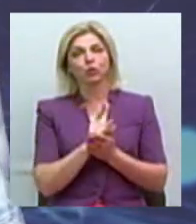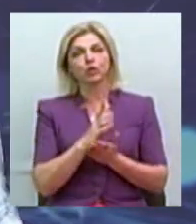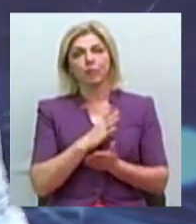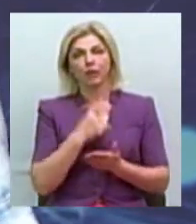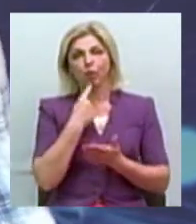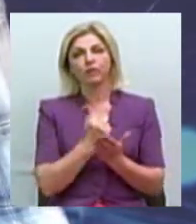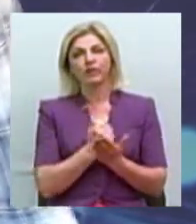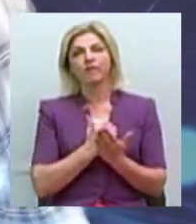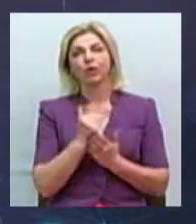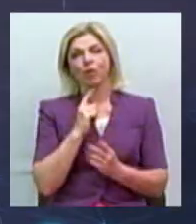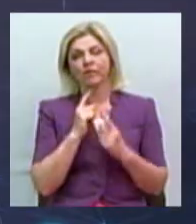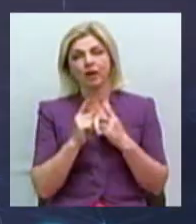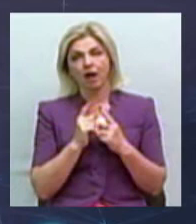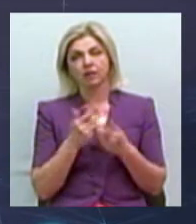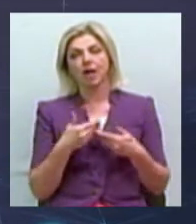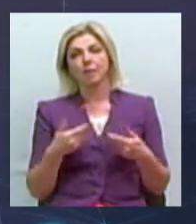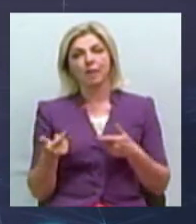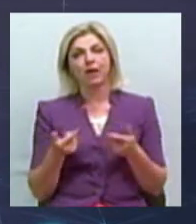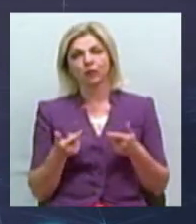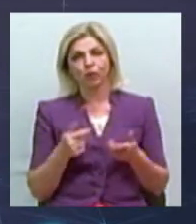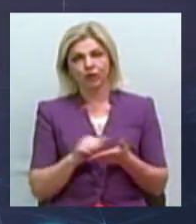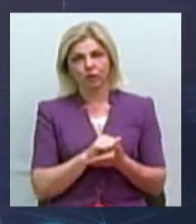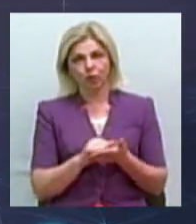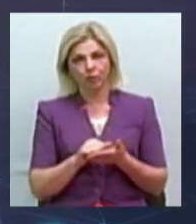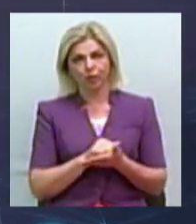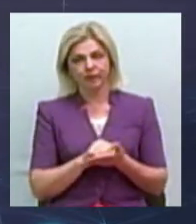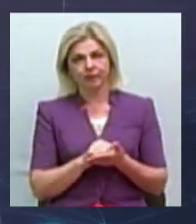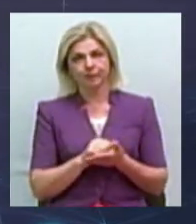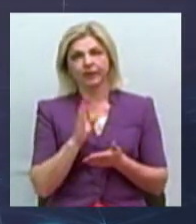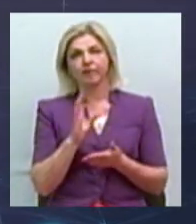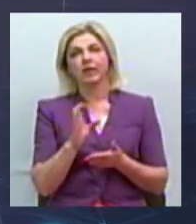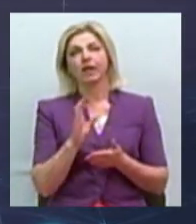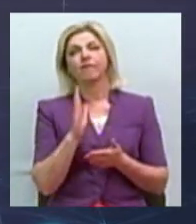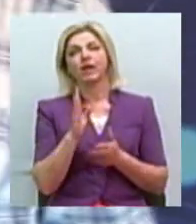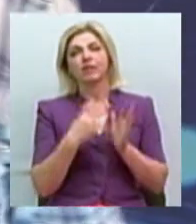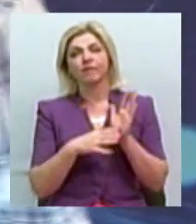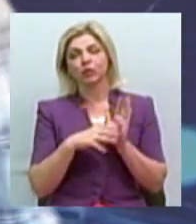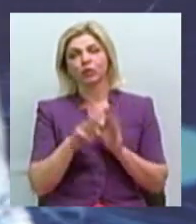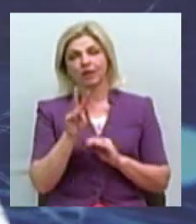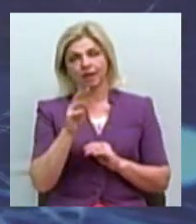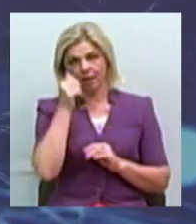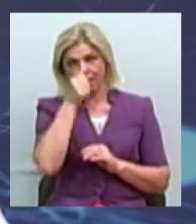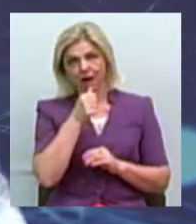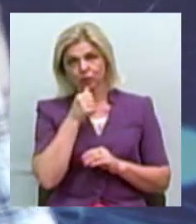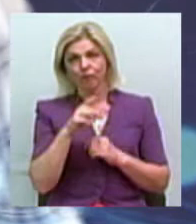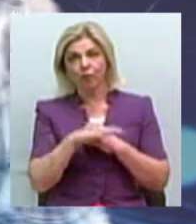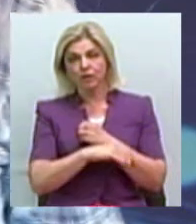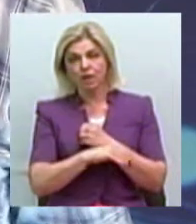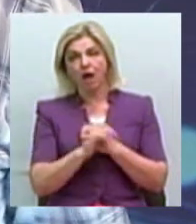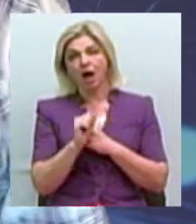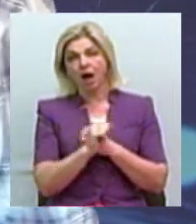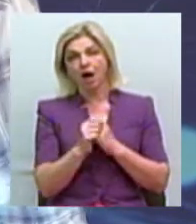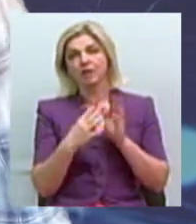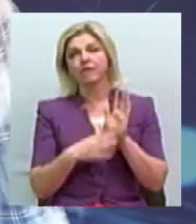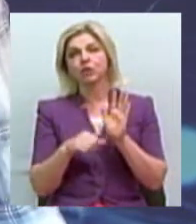утвердить. Значит, мы приготовили документы в 93-м еще году, в конце, а в 96-м